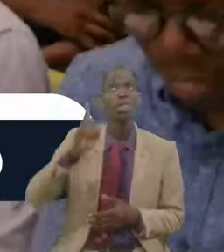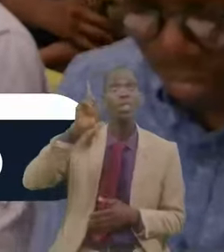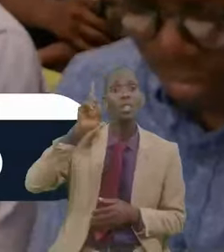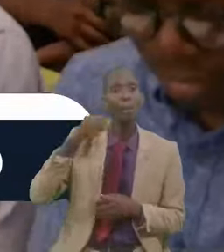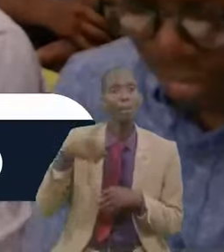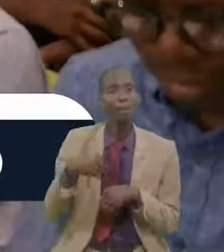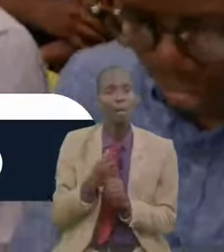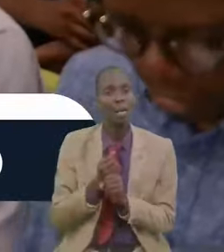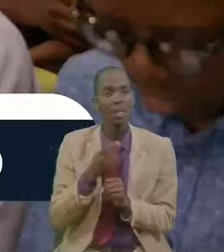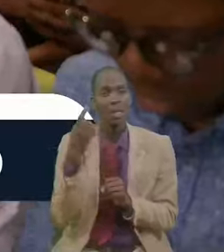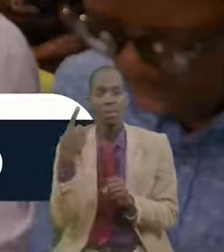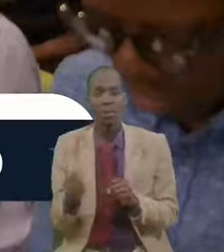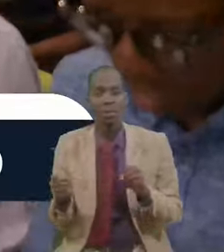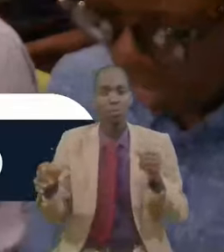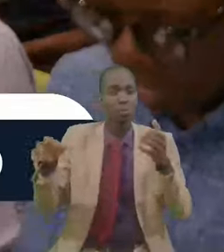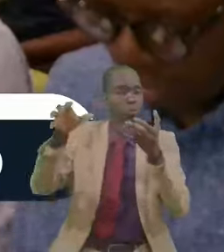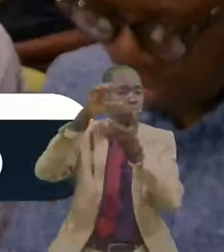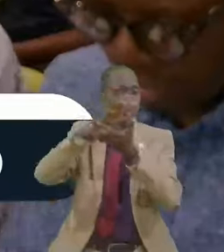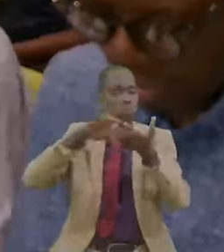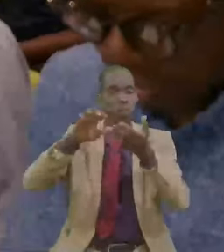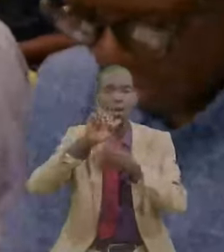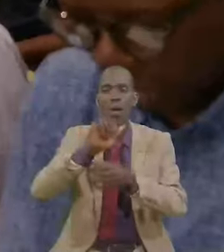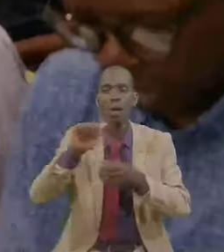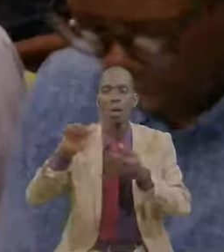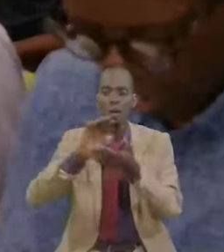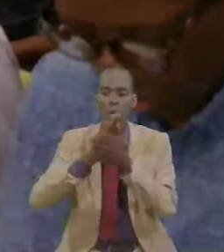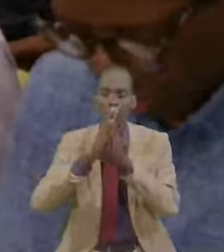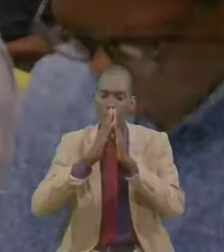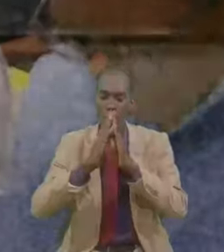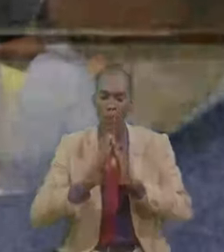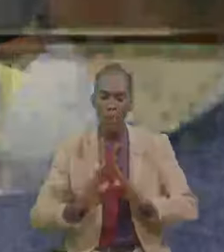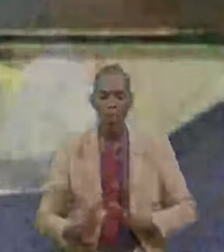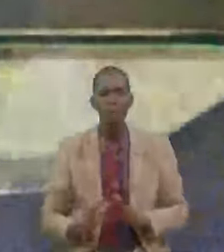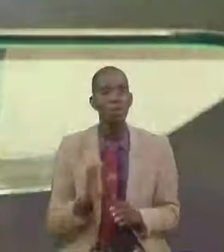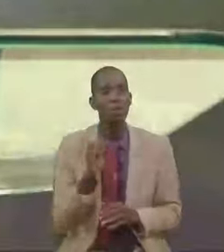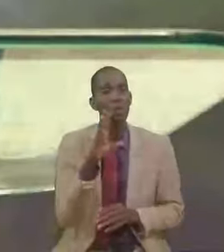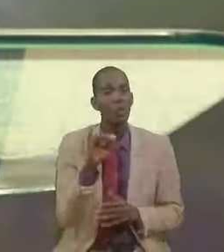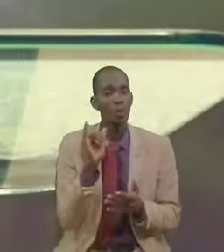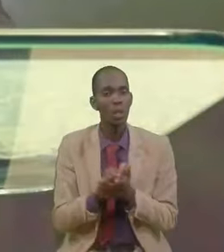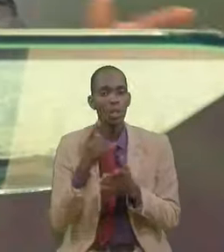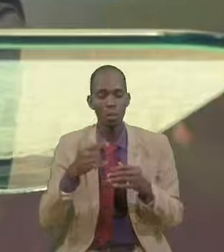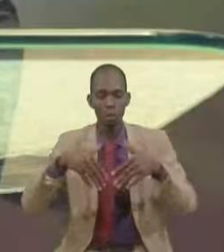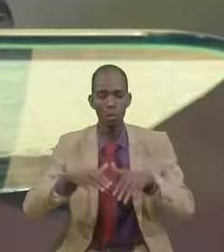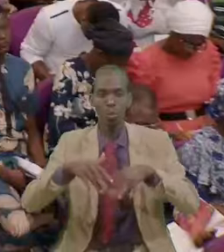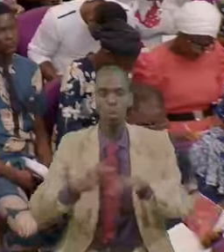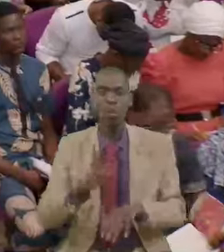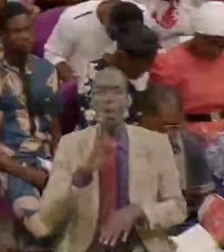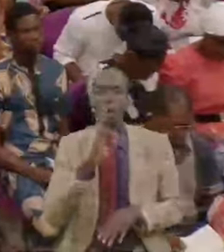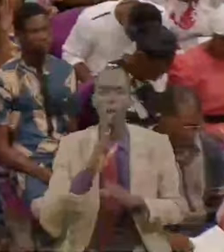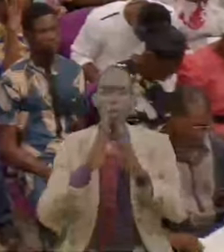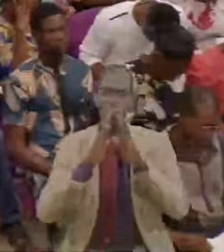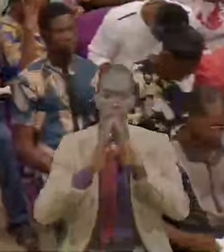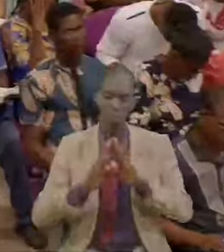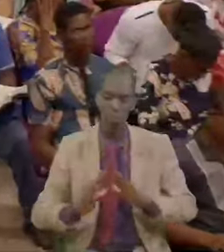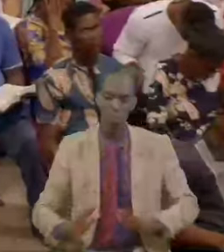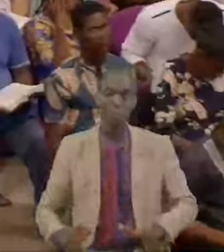Psaume 107, verset 29. Il arrêta la tempête, ramena le calme et les ondes se